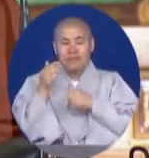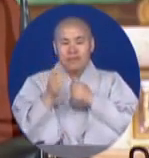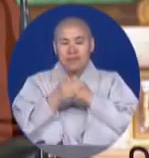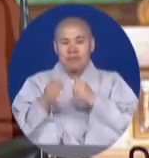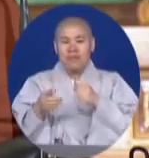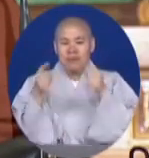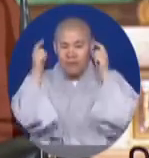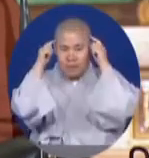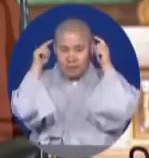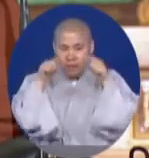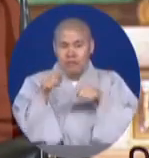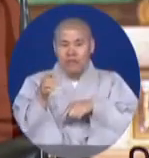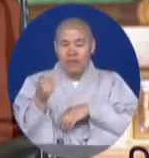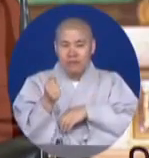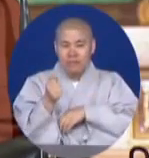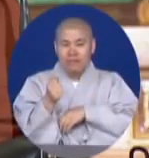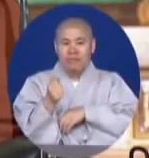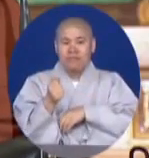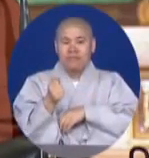어리석음으로